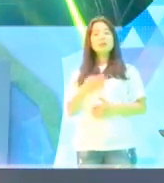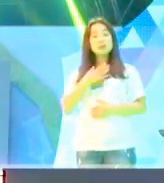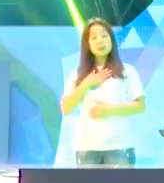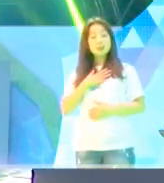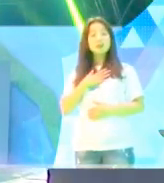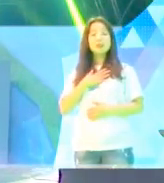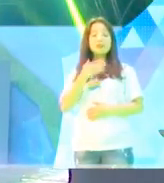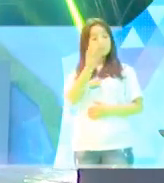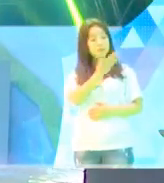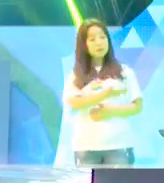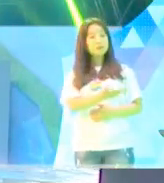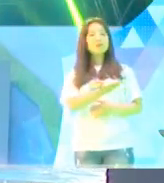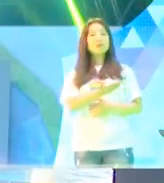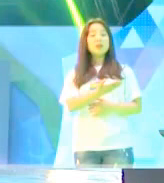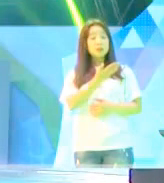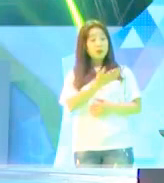나는 네가